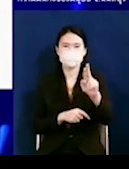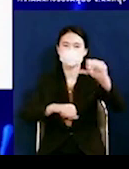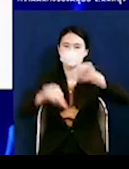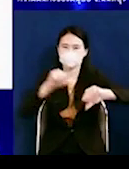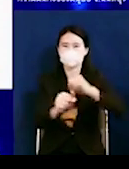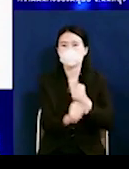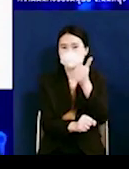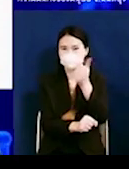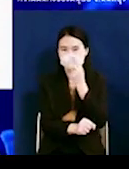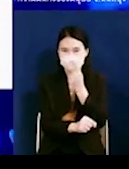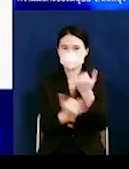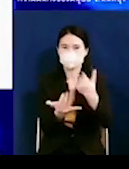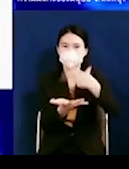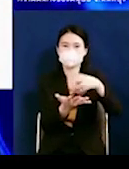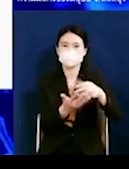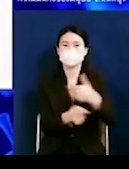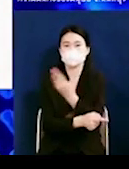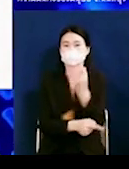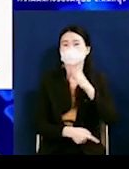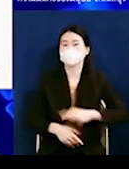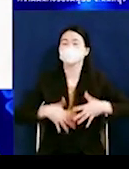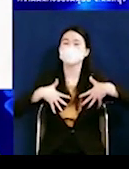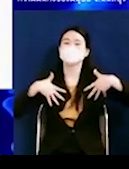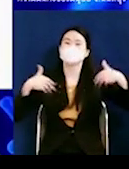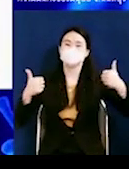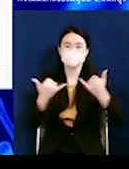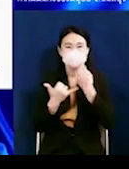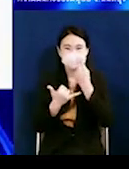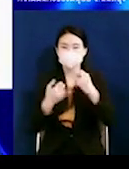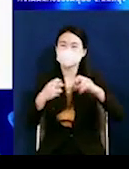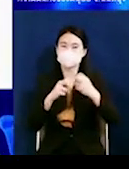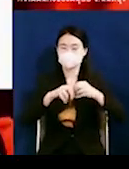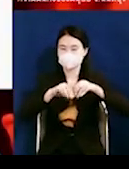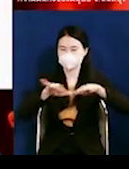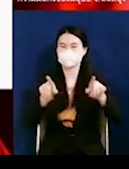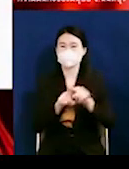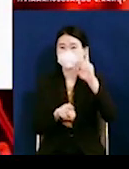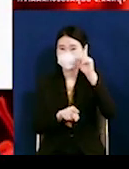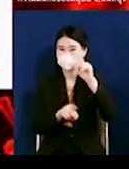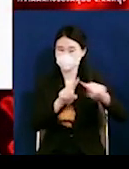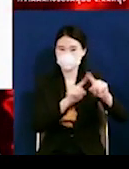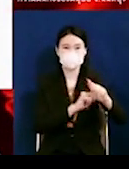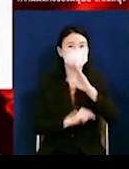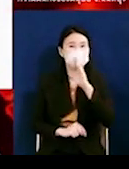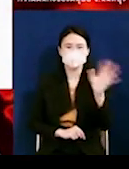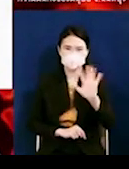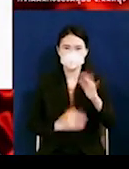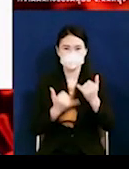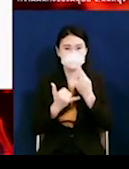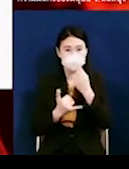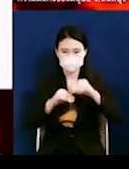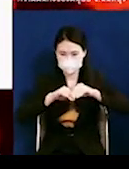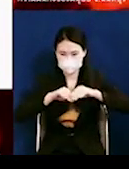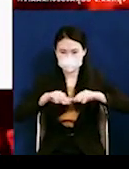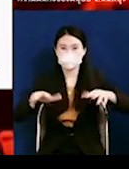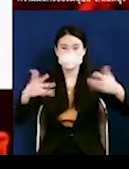พราะฉะนั้นก็เรียนให้พี่น้องสบายใจนะครับว่ายังไม่เป็นปัญหาอะไรณวันนี้ยกเว้นเขากลายไปจนกระทั่งเ